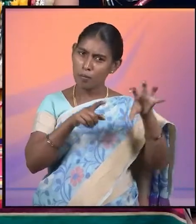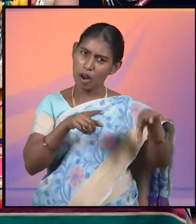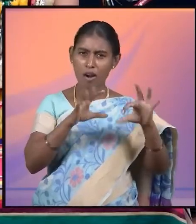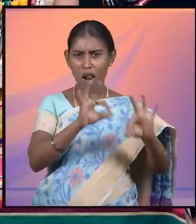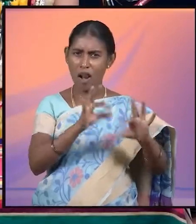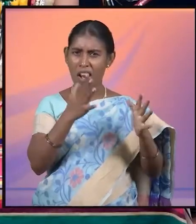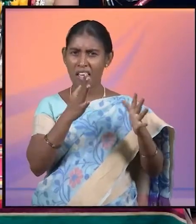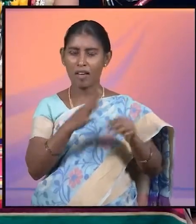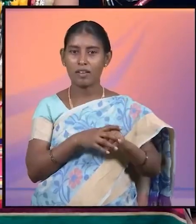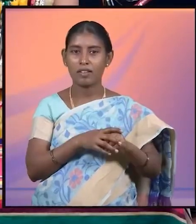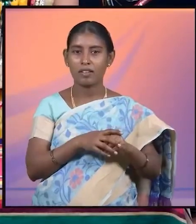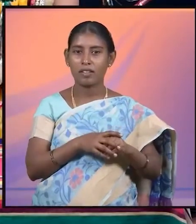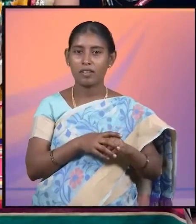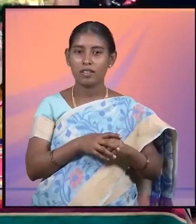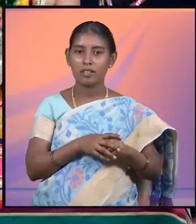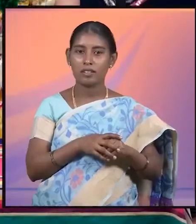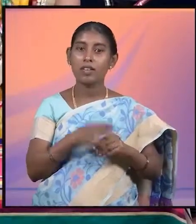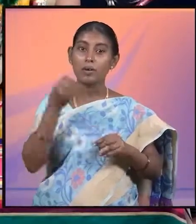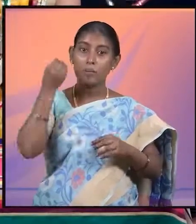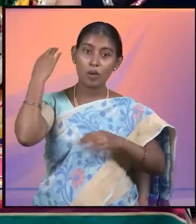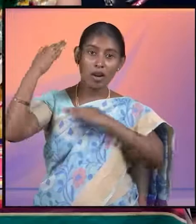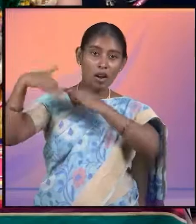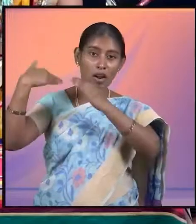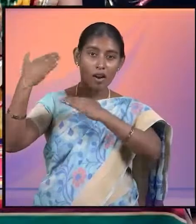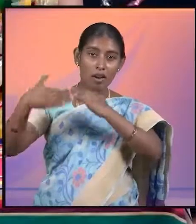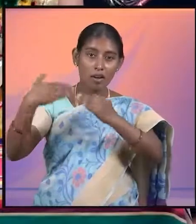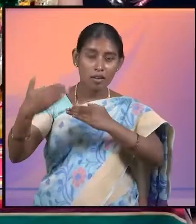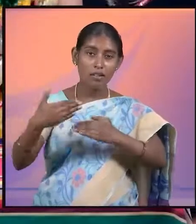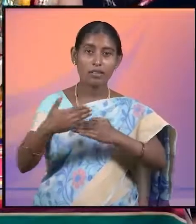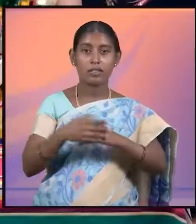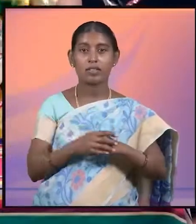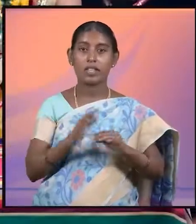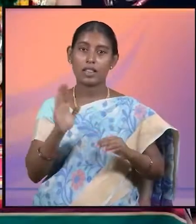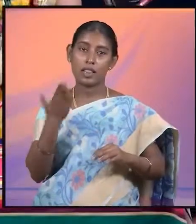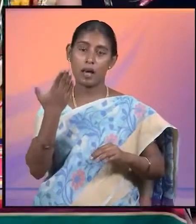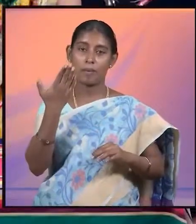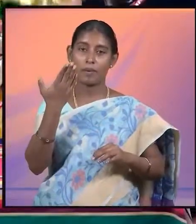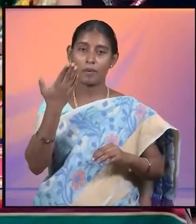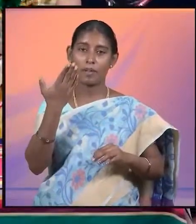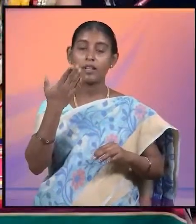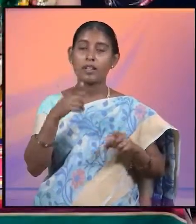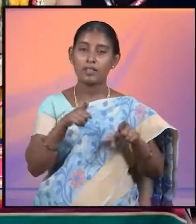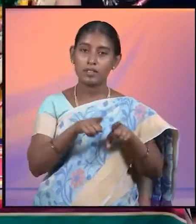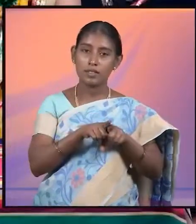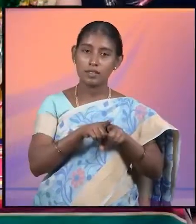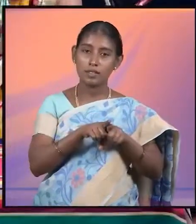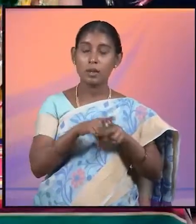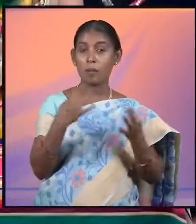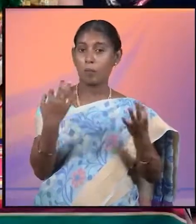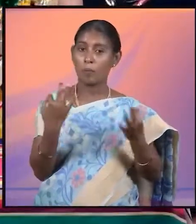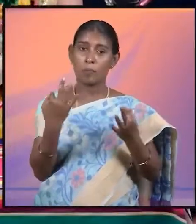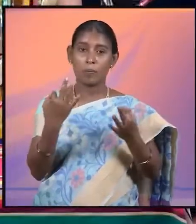பத்தல, சொல்றேன் கேட்டுக்கோ. கற்கால முதலே கணிந்திருந்த தமிழின் பொற்காலம்